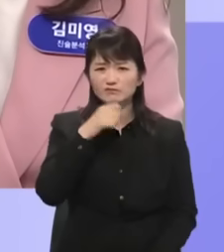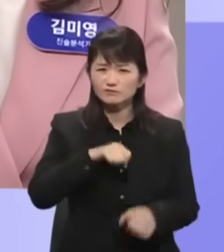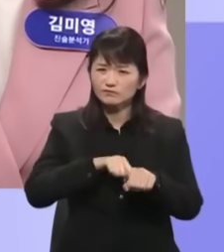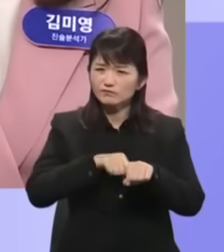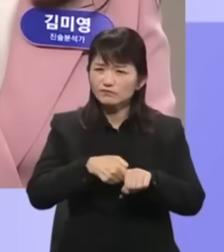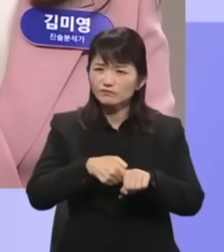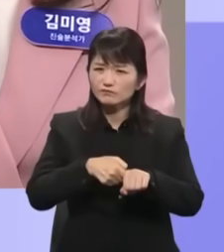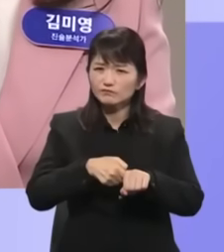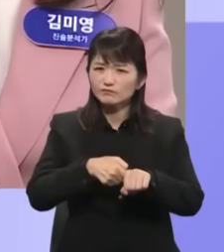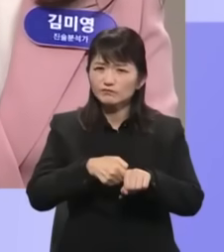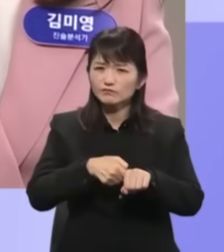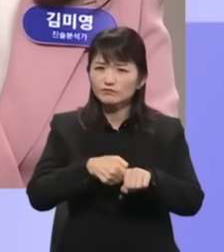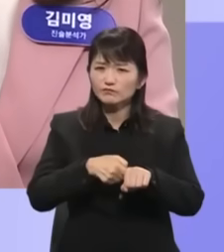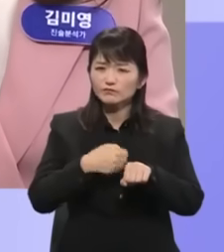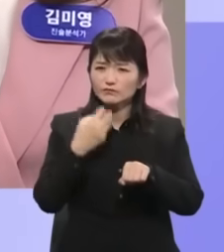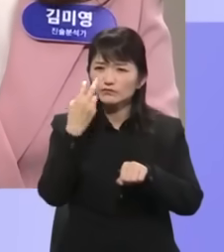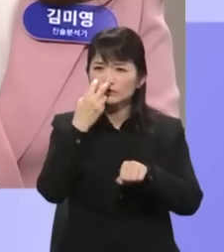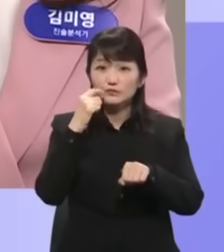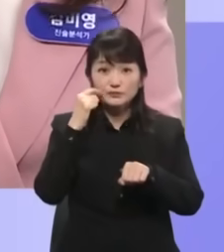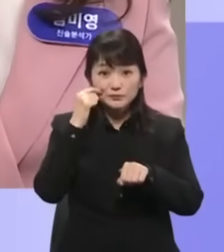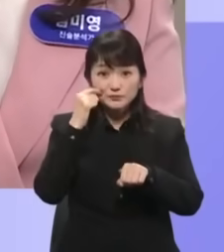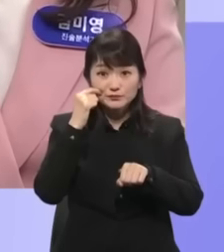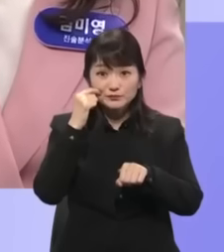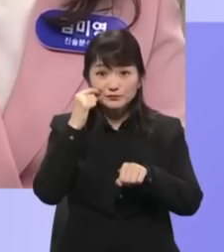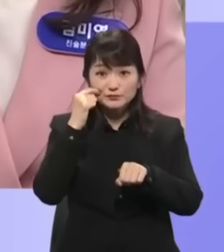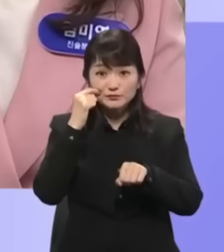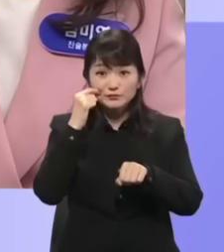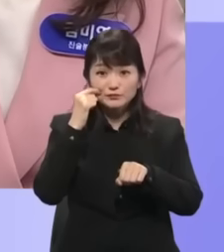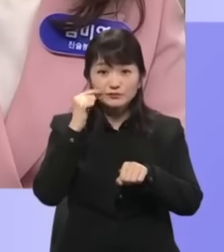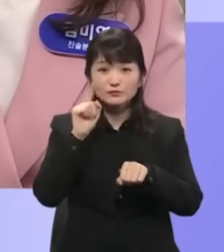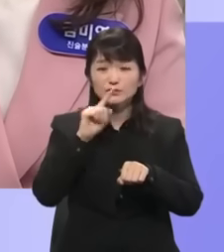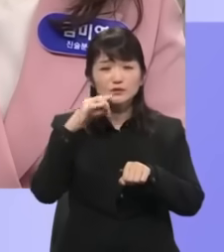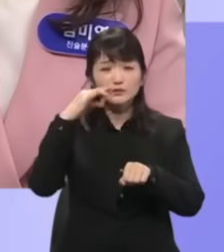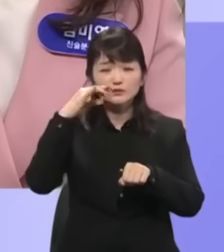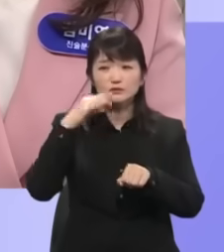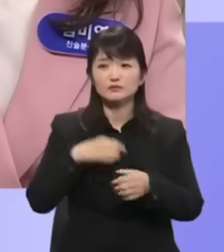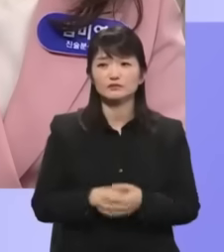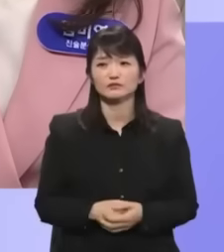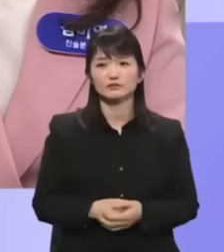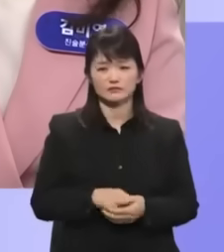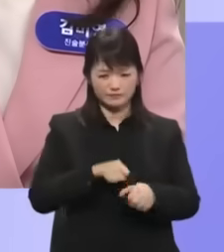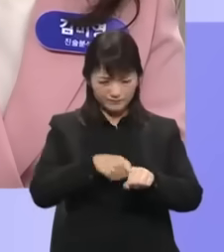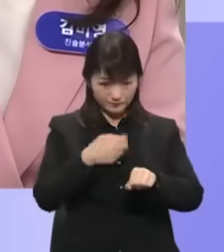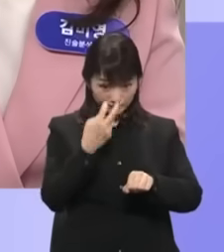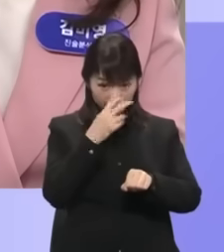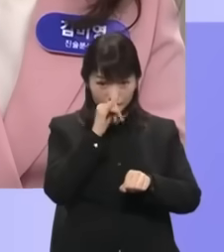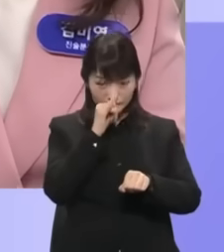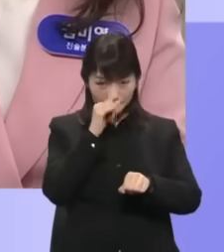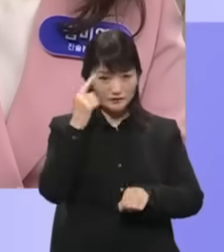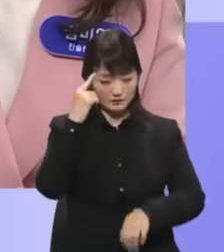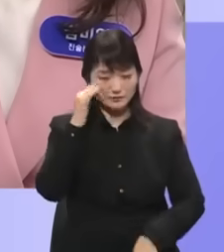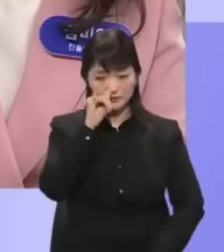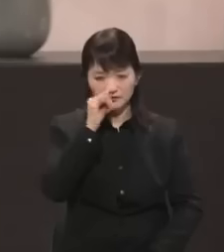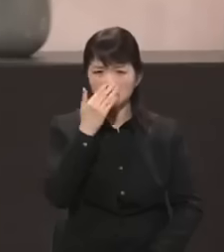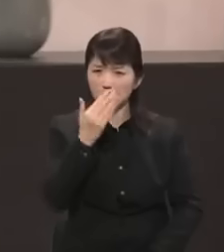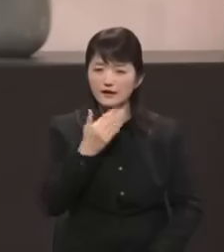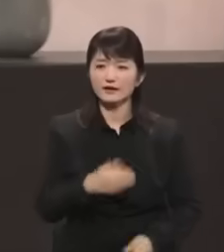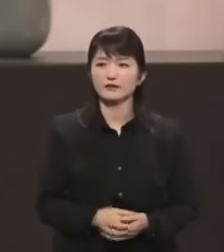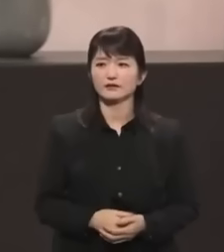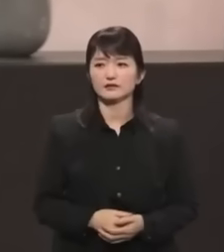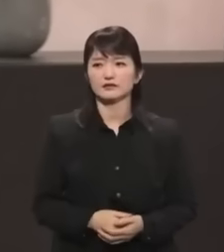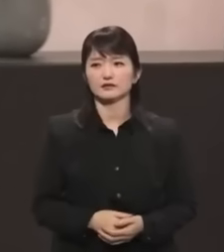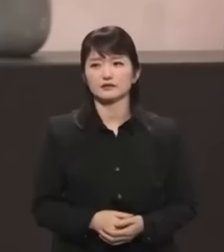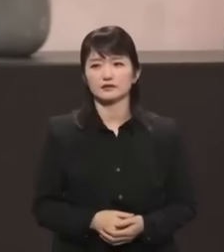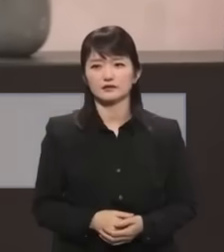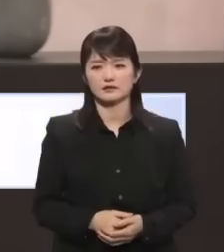조사를 강제 수사를 이런 부분을 못 하는 것인가 이런 부분이 저는 궁금하더라고요 못하진 않죠 의지만 있으면 할 수 있는 건데 그 경미하게 본